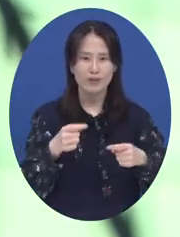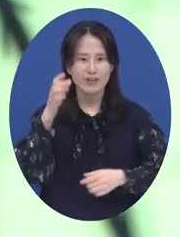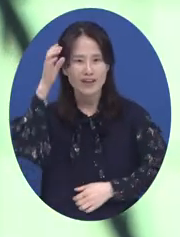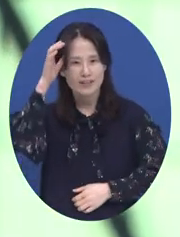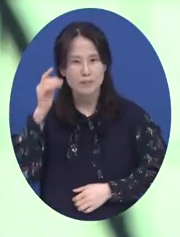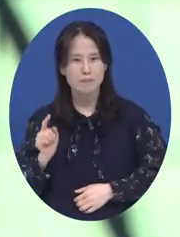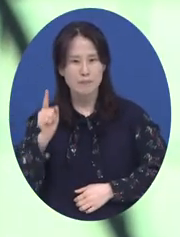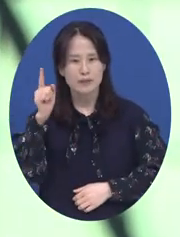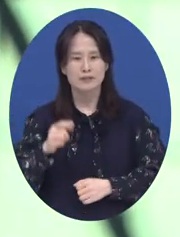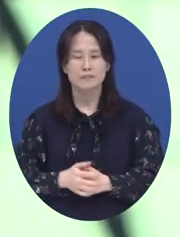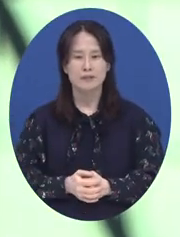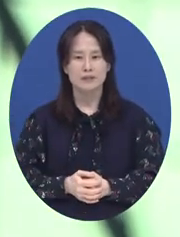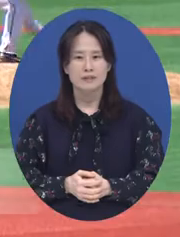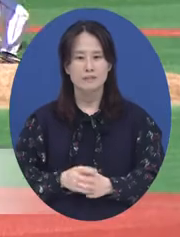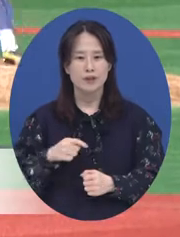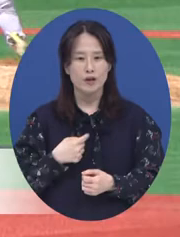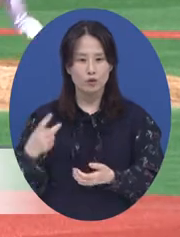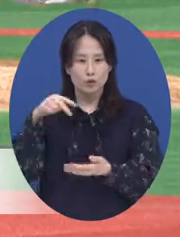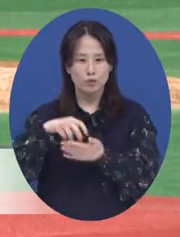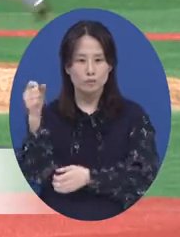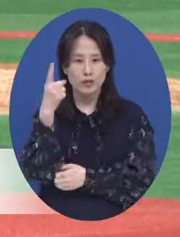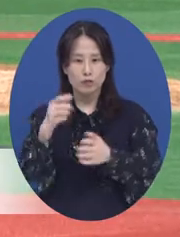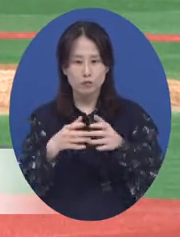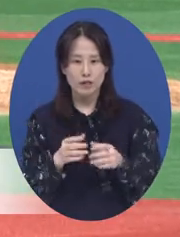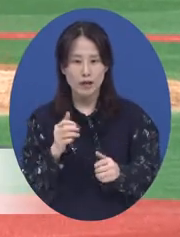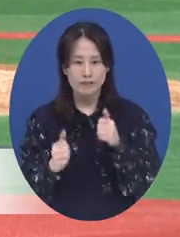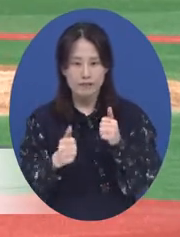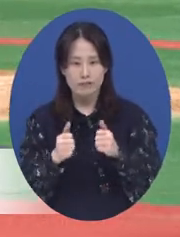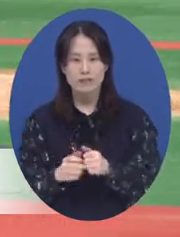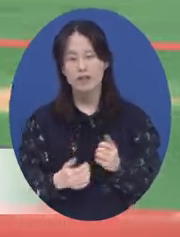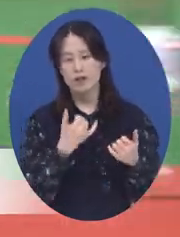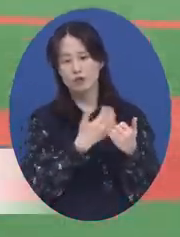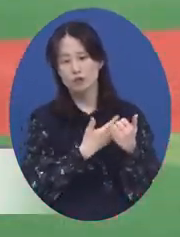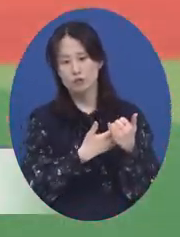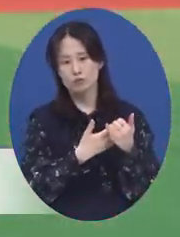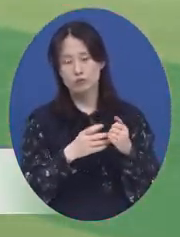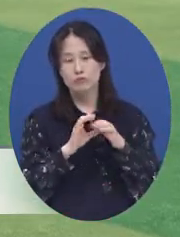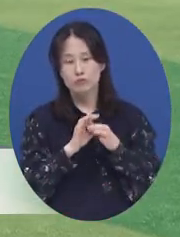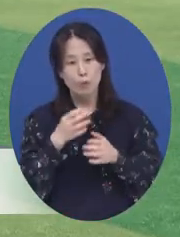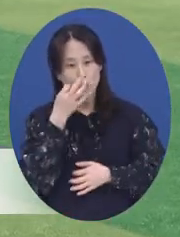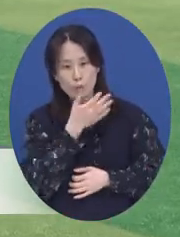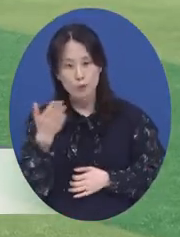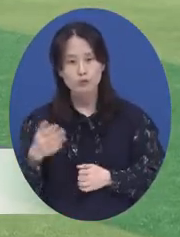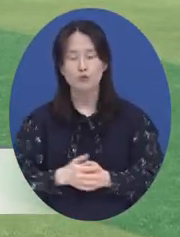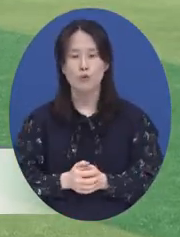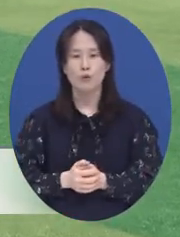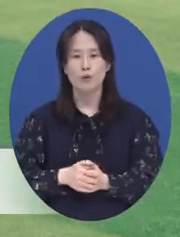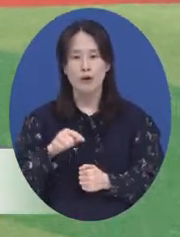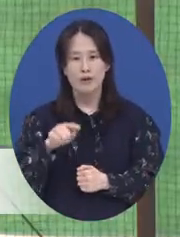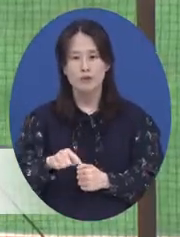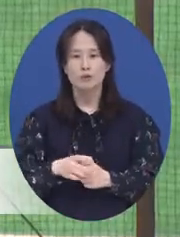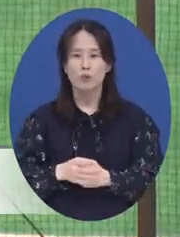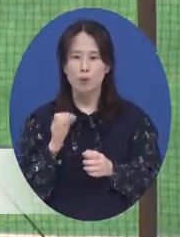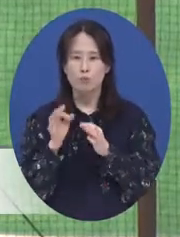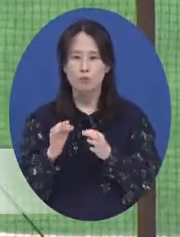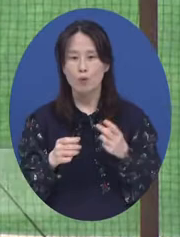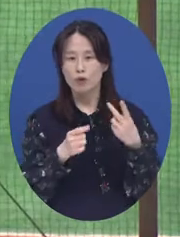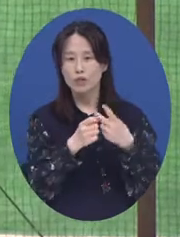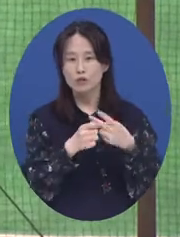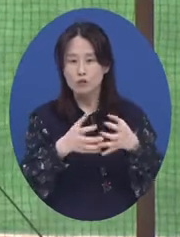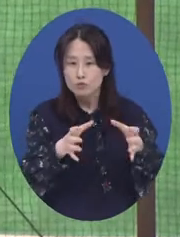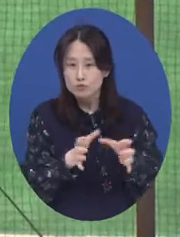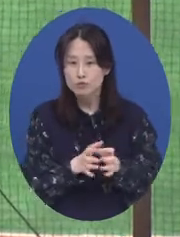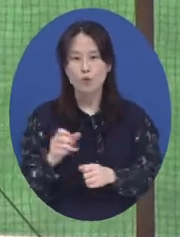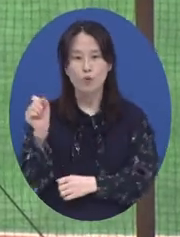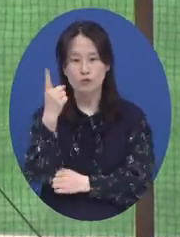기대감을 높였습니다. 경기도는 독립야구단 경기도리그 경기를 유튜브를 통해 생중계하고 홈구장 경기와 프로구단